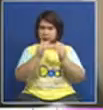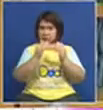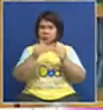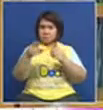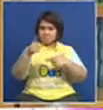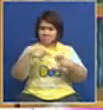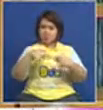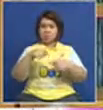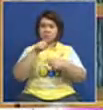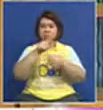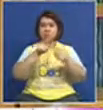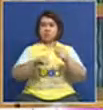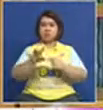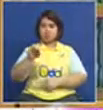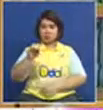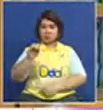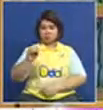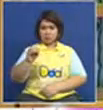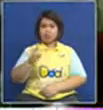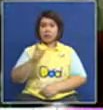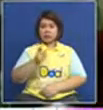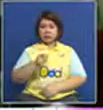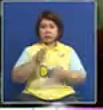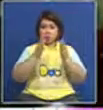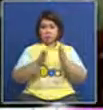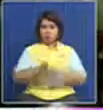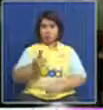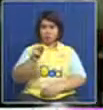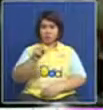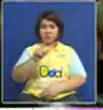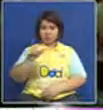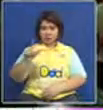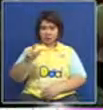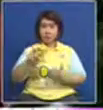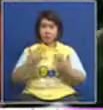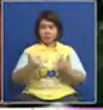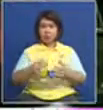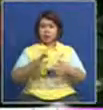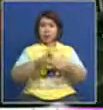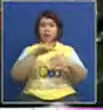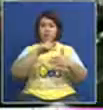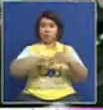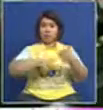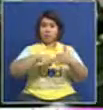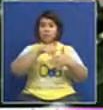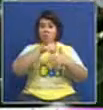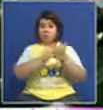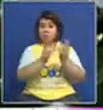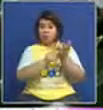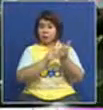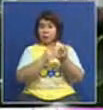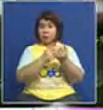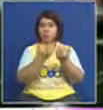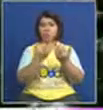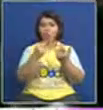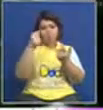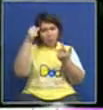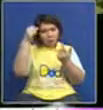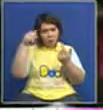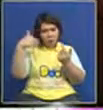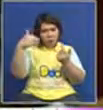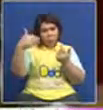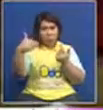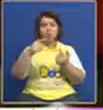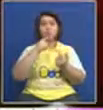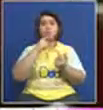จากจำนวนผู้มีสิทธิ์ออกเสียงราว30 ล้านคนส่วนผลการเลือกตั้งอย่างเป็นทางการยังต้องรอเวลาอีกหลายวันค่ะโด